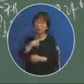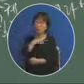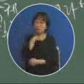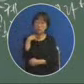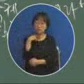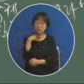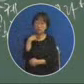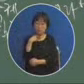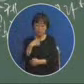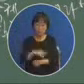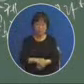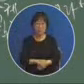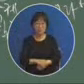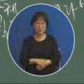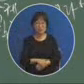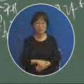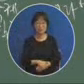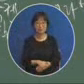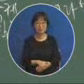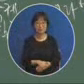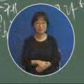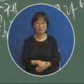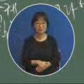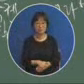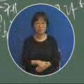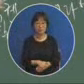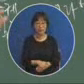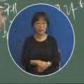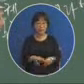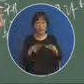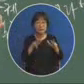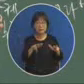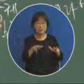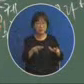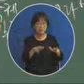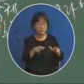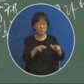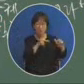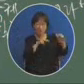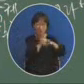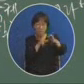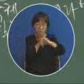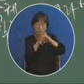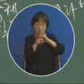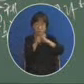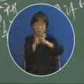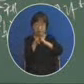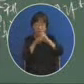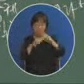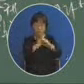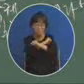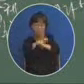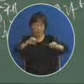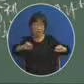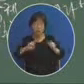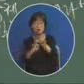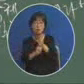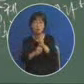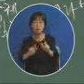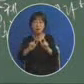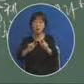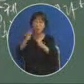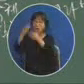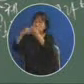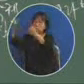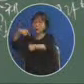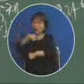God is telling Moses to go to that very place. 이 사람이 들어나고 이러지. 지금 쫓겨나서 도망다니고 있는데. Then perhaps God should have called Moses when Moses was in the palace. Right now